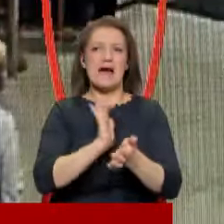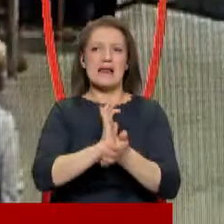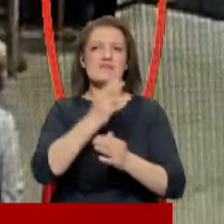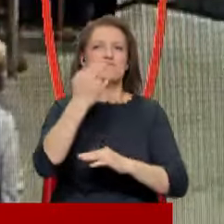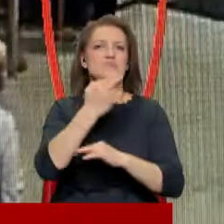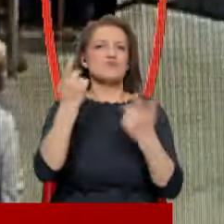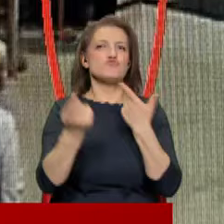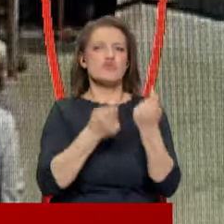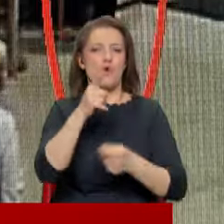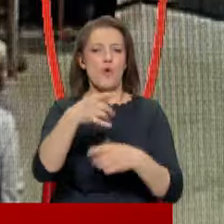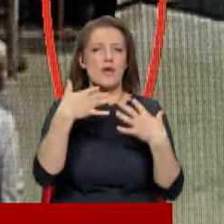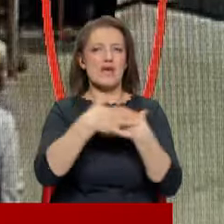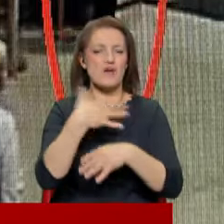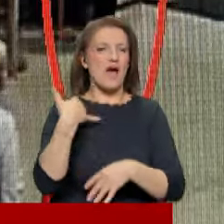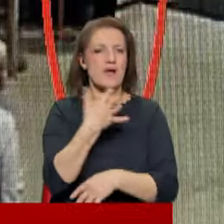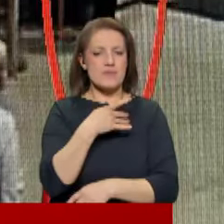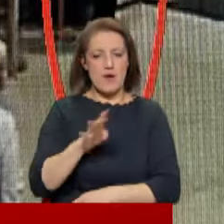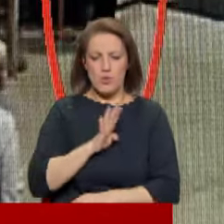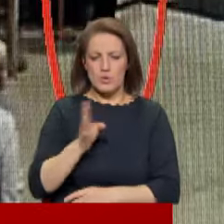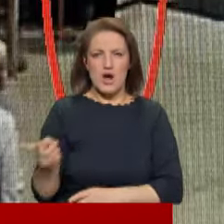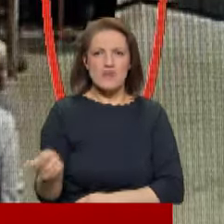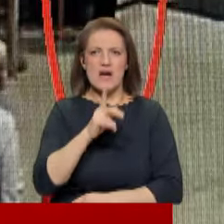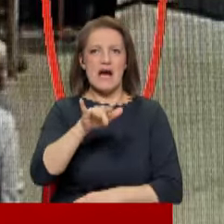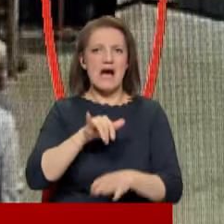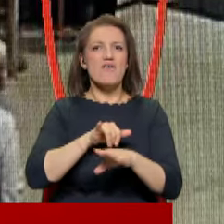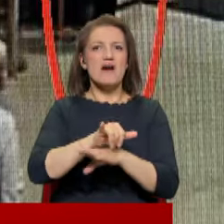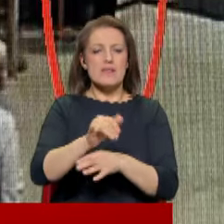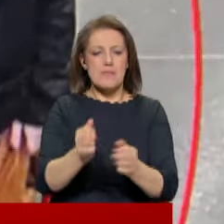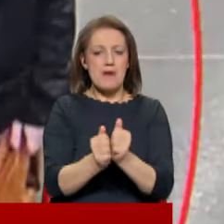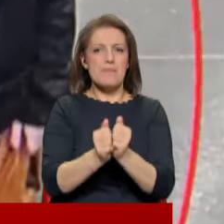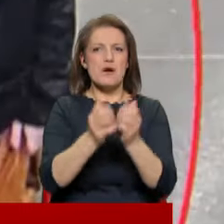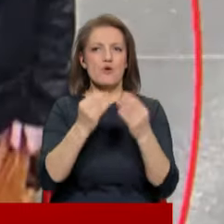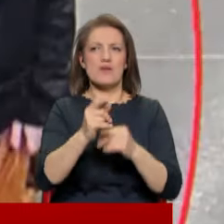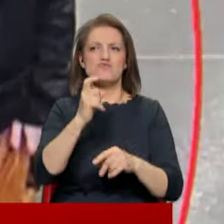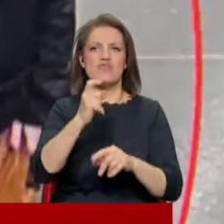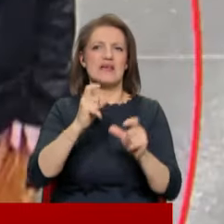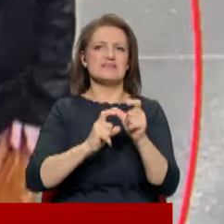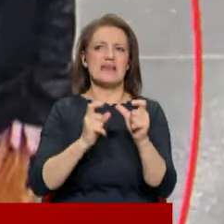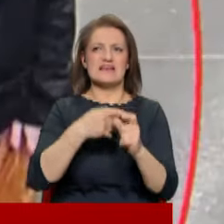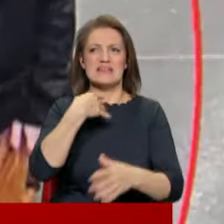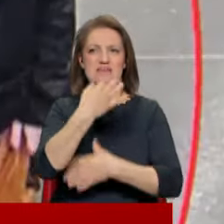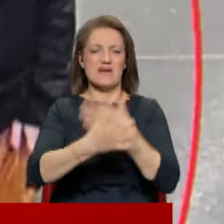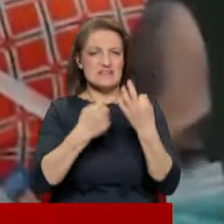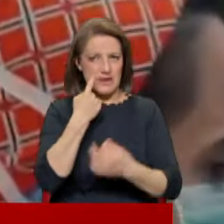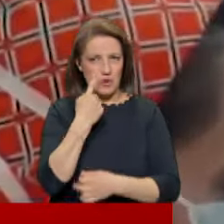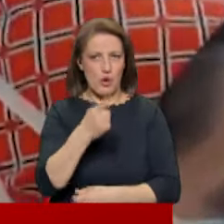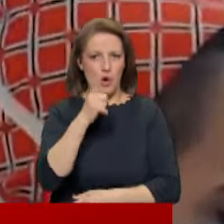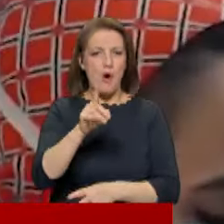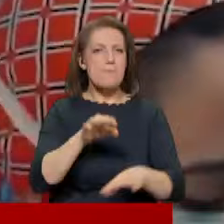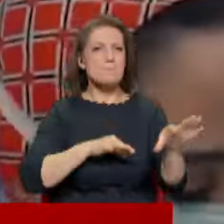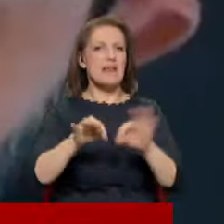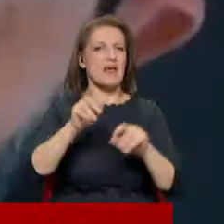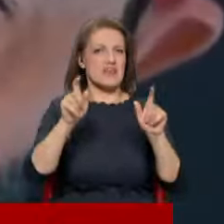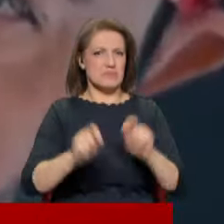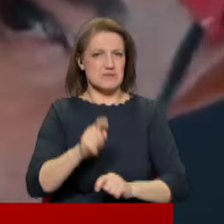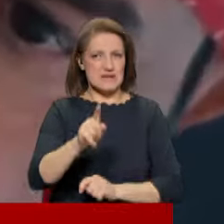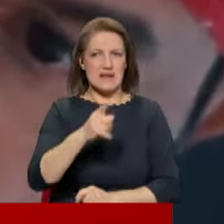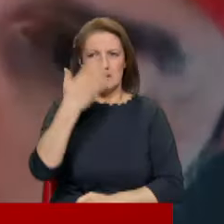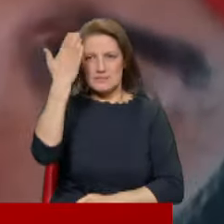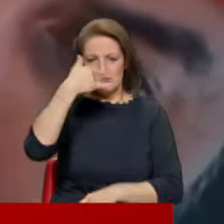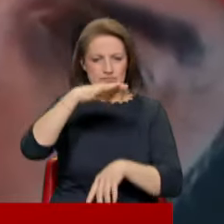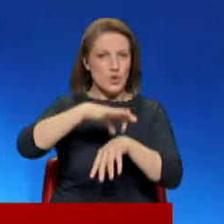şirketinde çalışan ve o gece anne oğul kaçarken havalimanında da yanlarında olan Ceren S'nin ifadesine göre o plan yapılırken